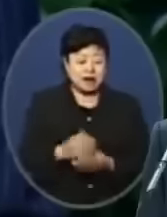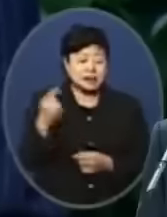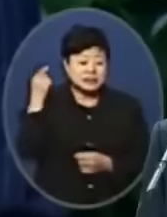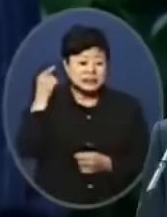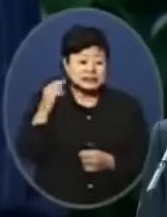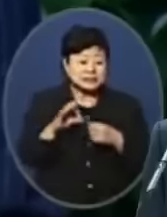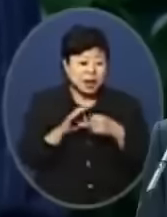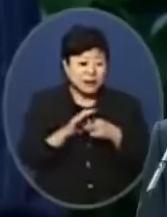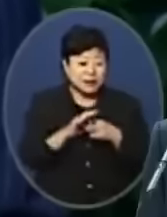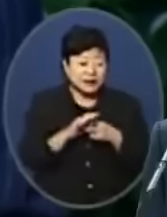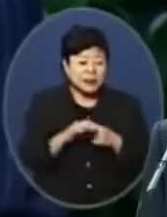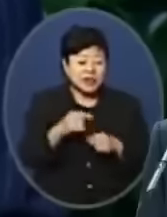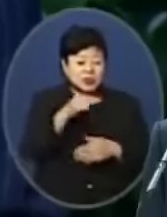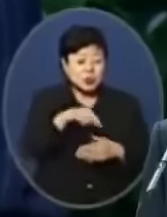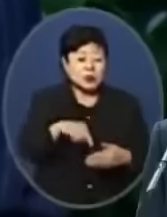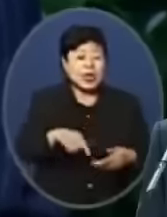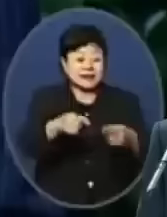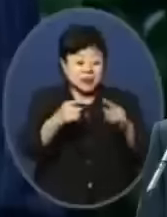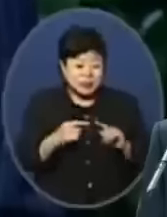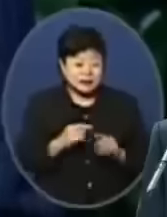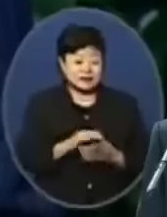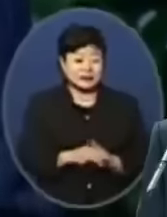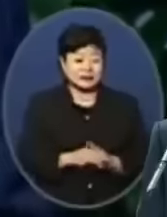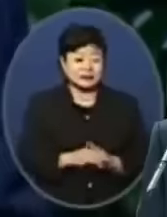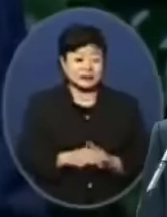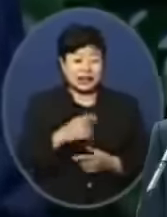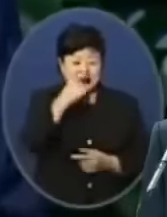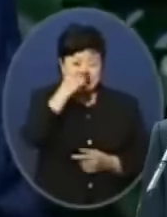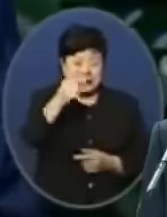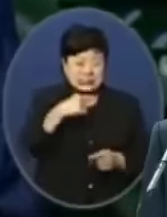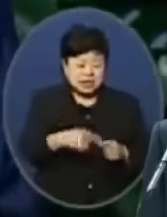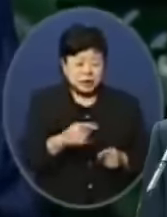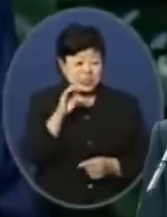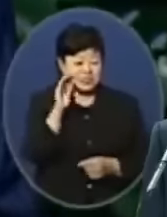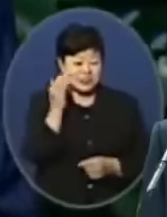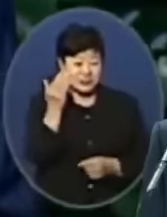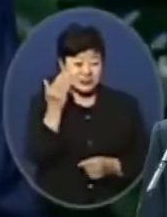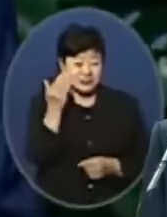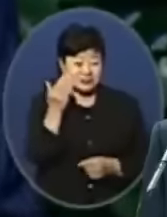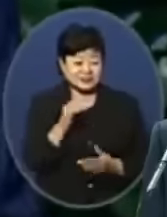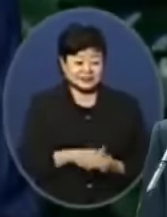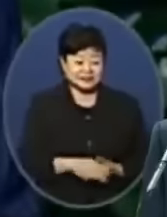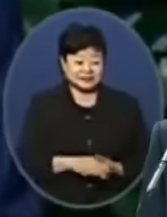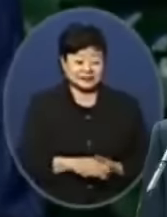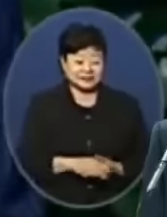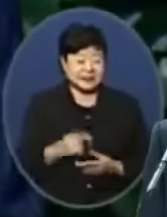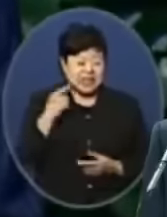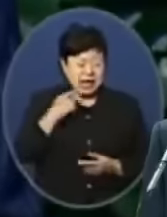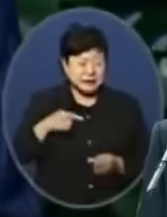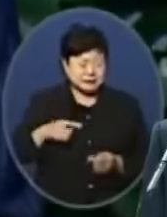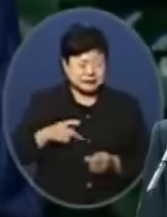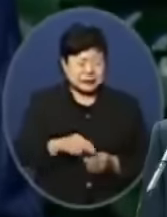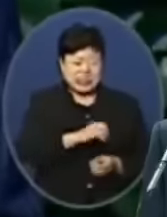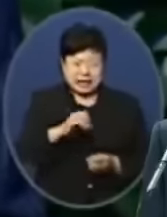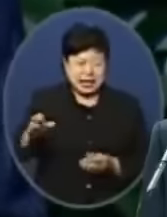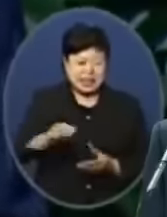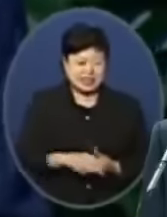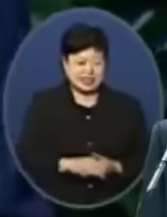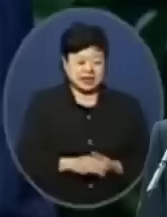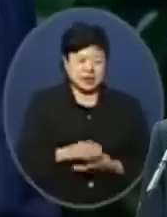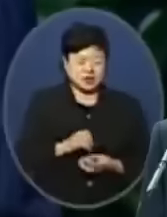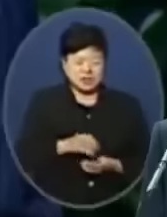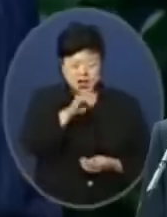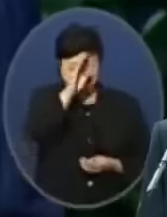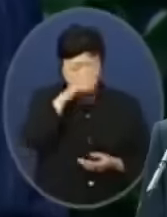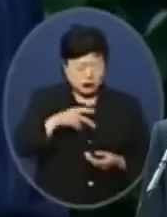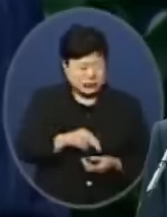들으면 이 속에 들어가서 날선 금같이 되어서 암도 잘라내고